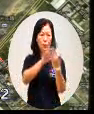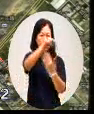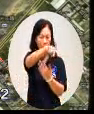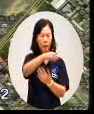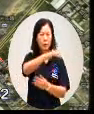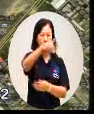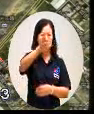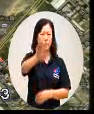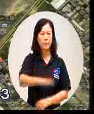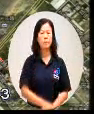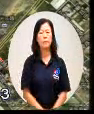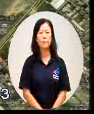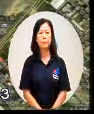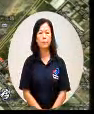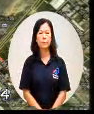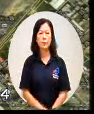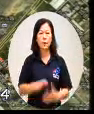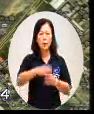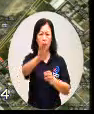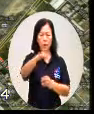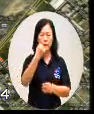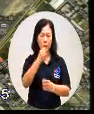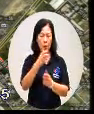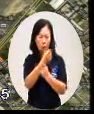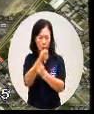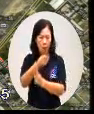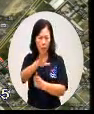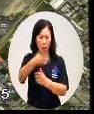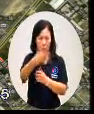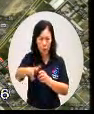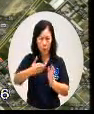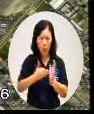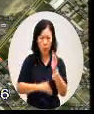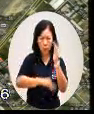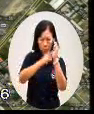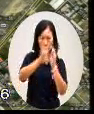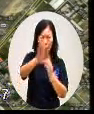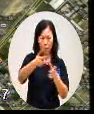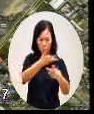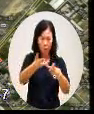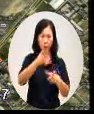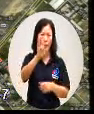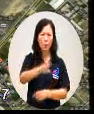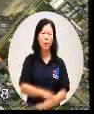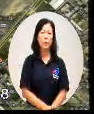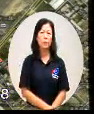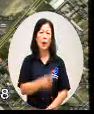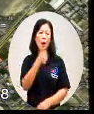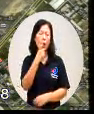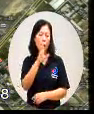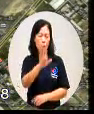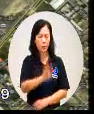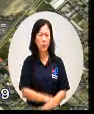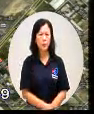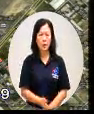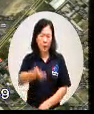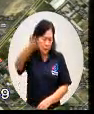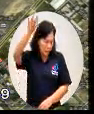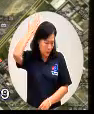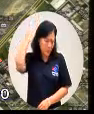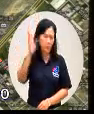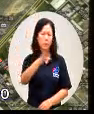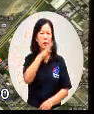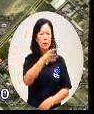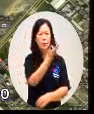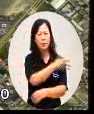山，啊，这个是自洪时，你有看到这历代的这个看起来绿色的，其实它是基本上是以前不管是